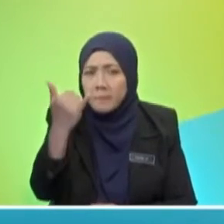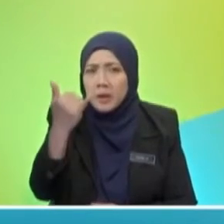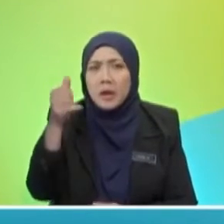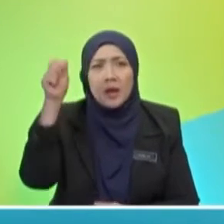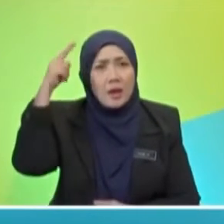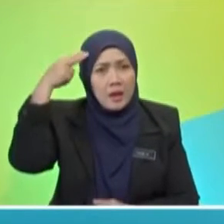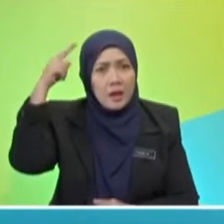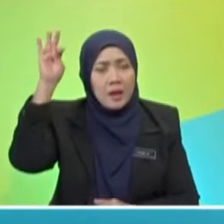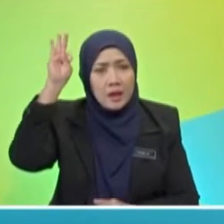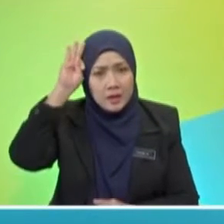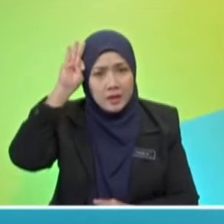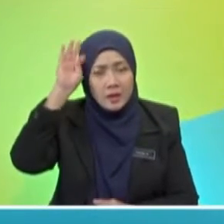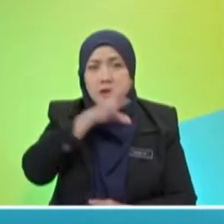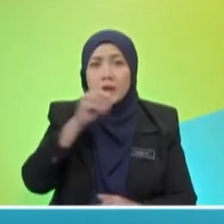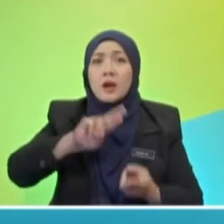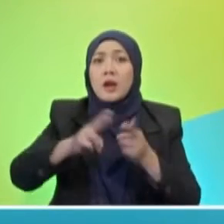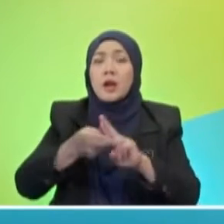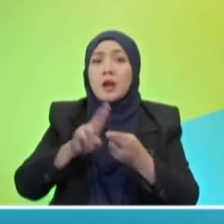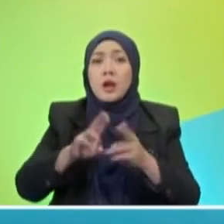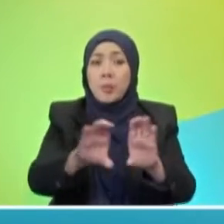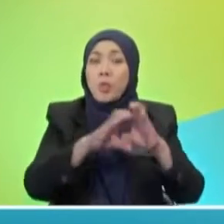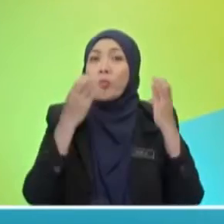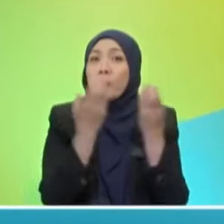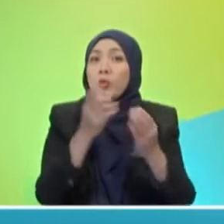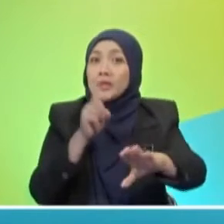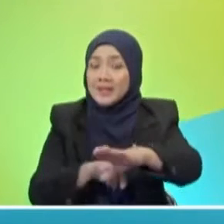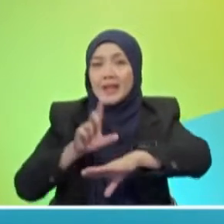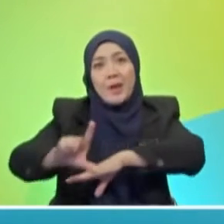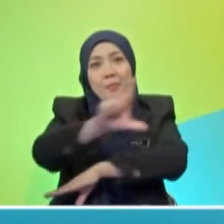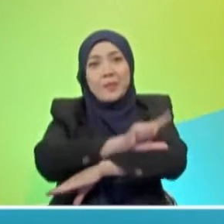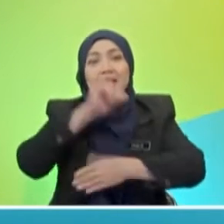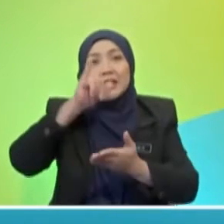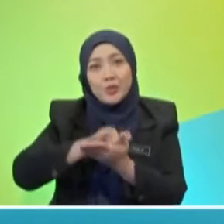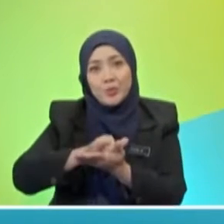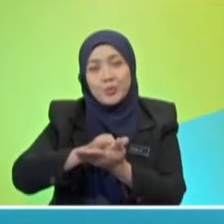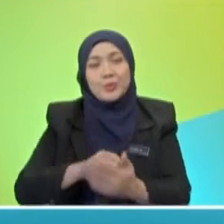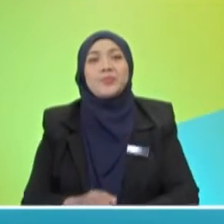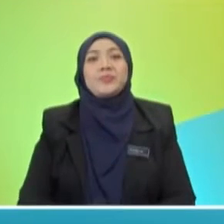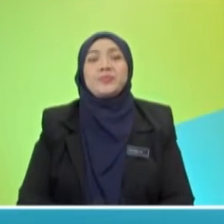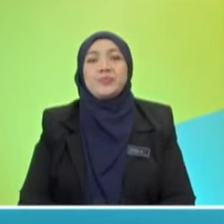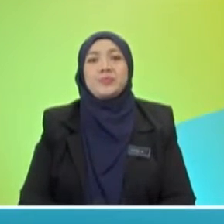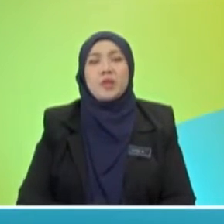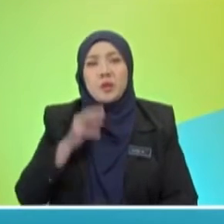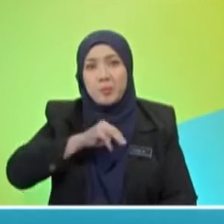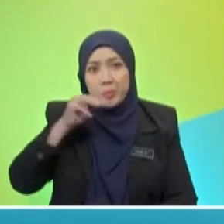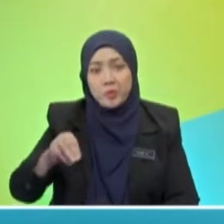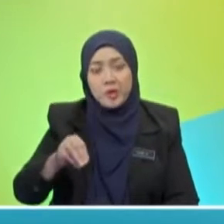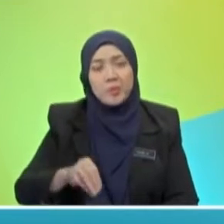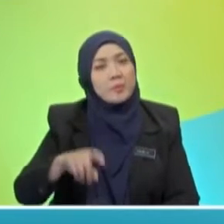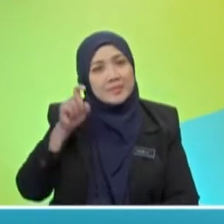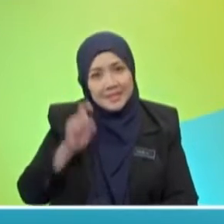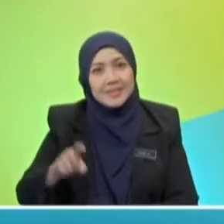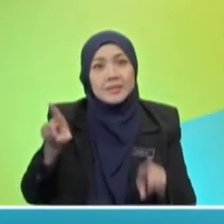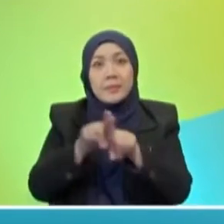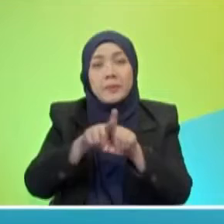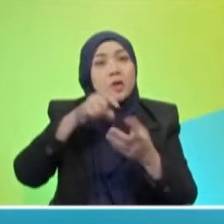dan rakan-rakannya berkumpul di laman itu? Baik, murid-murid lain juga diminta menulis jawapan